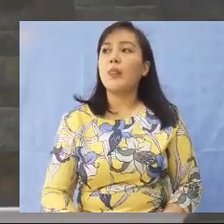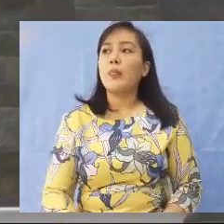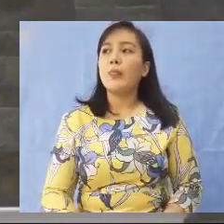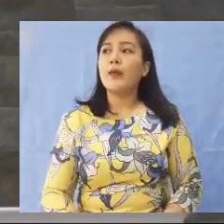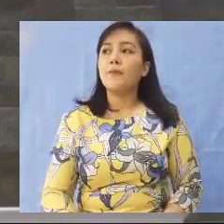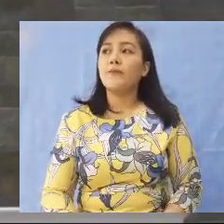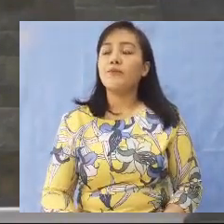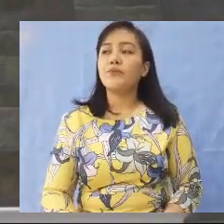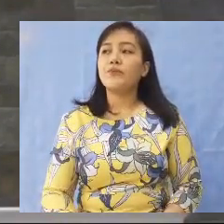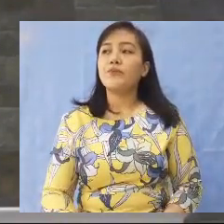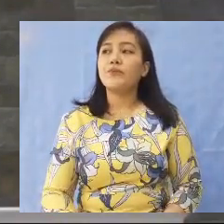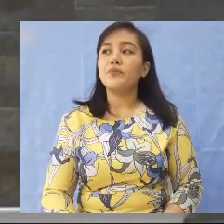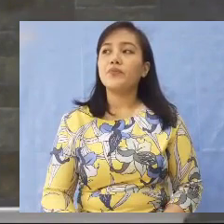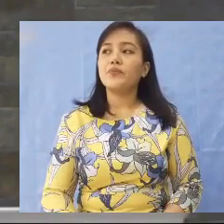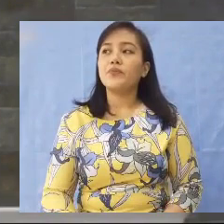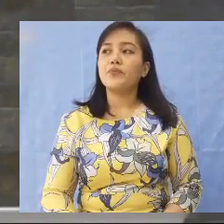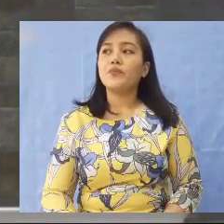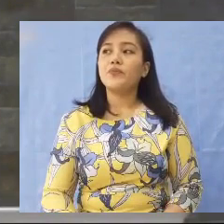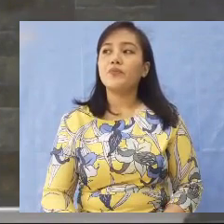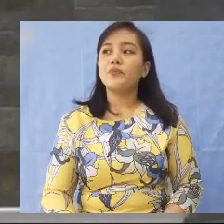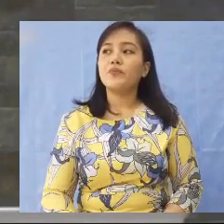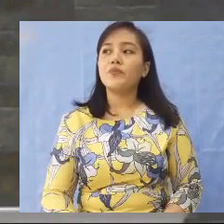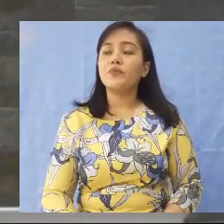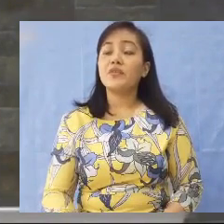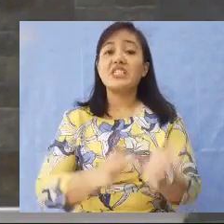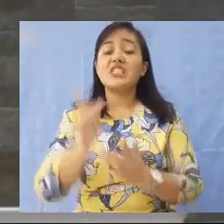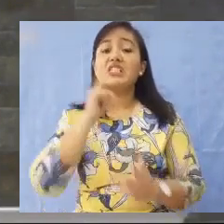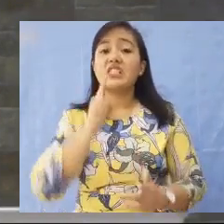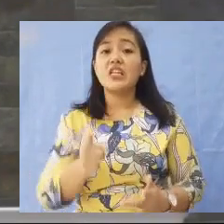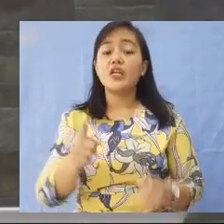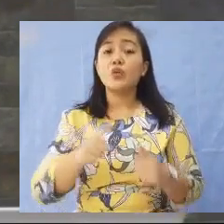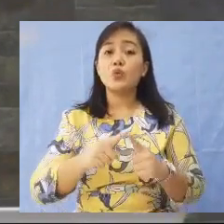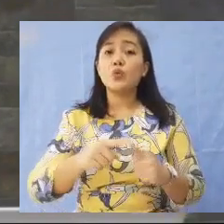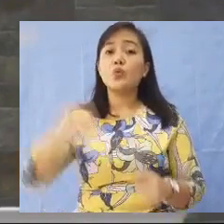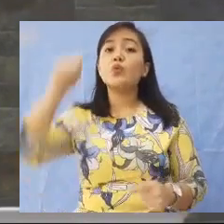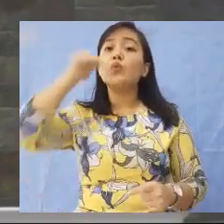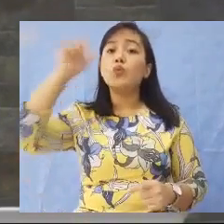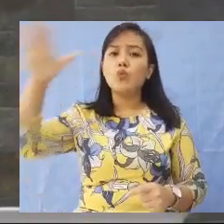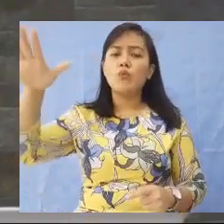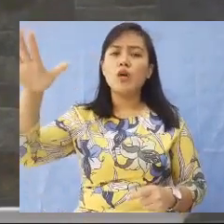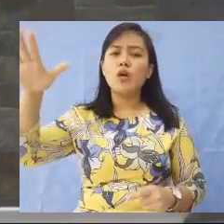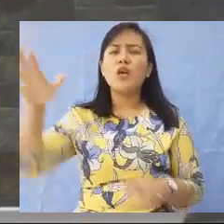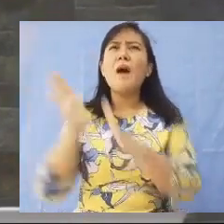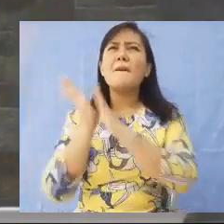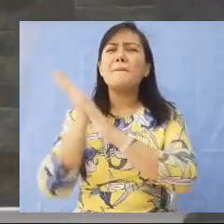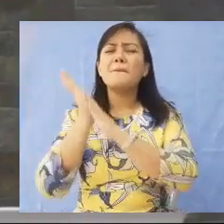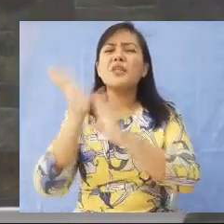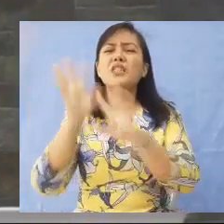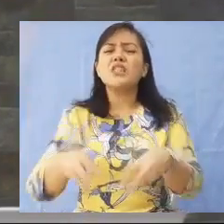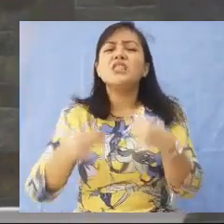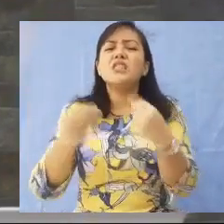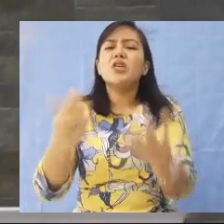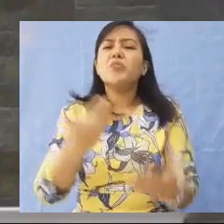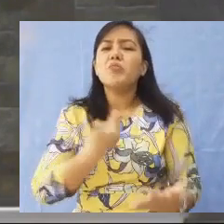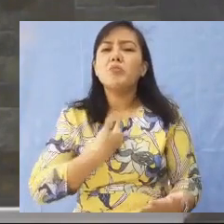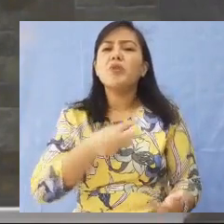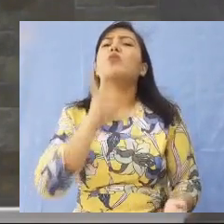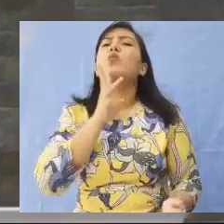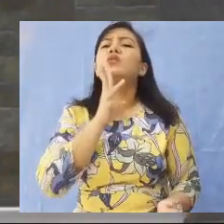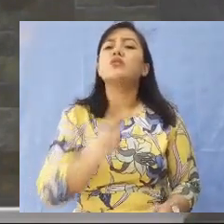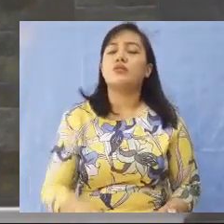ang sabi ng Panginoon Jesucristo, "Pwede bang bigyan mo ako ng tubig?" Now, alam nung babae na